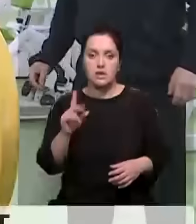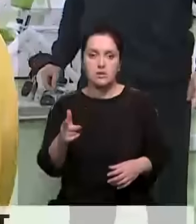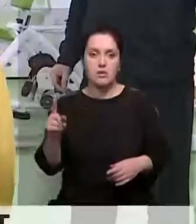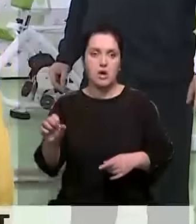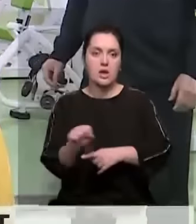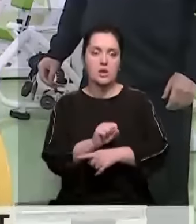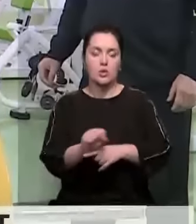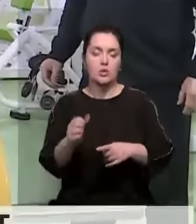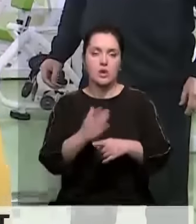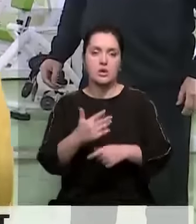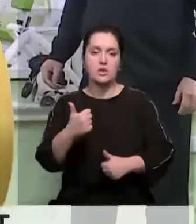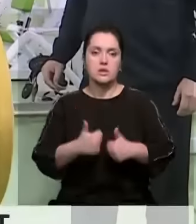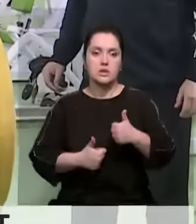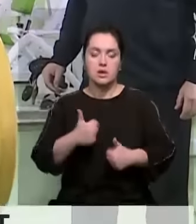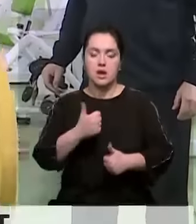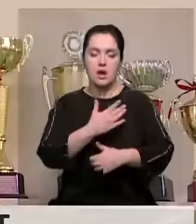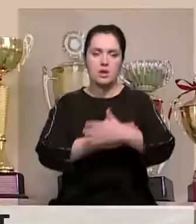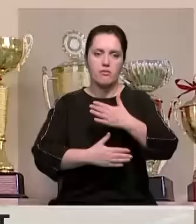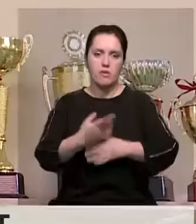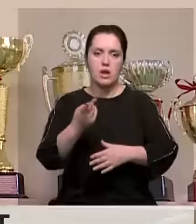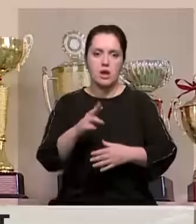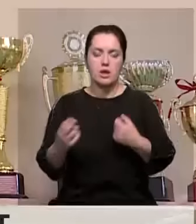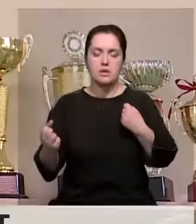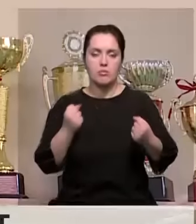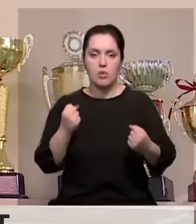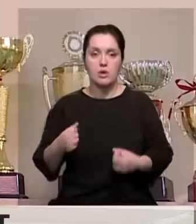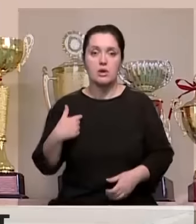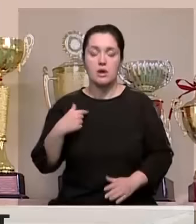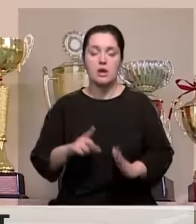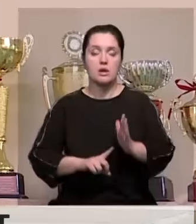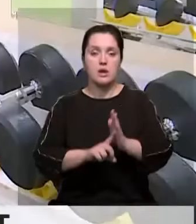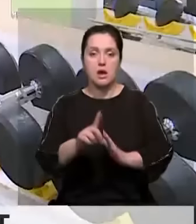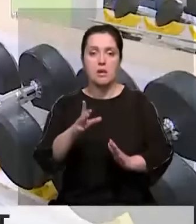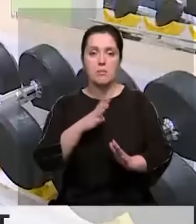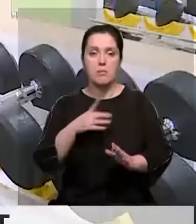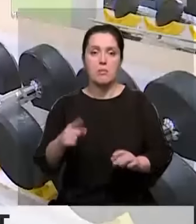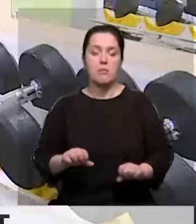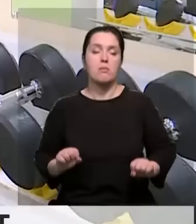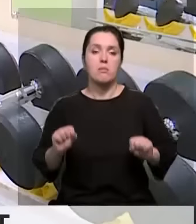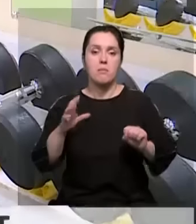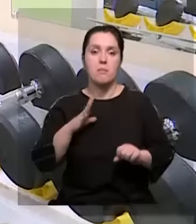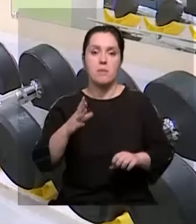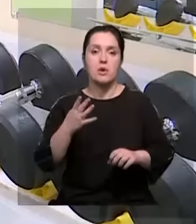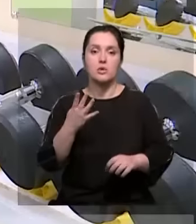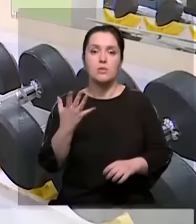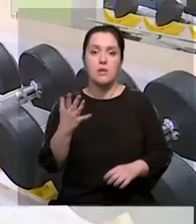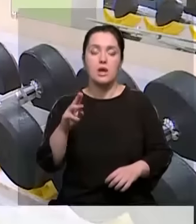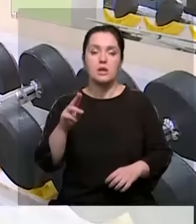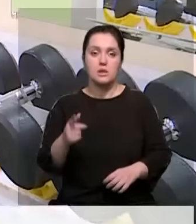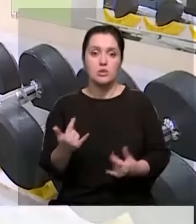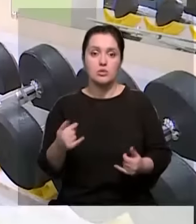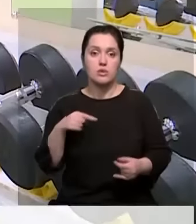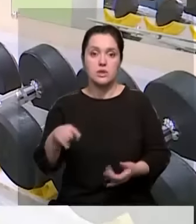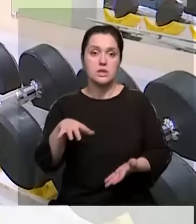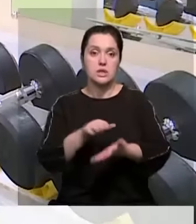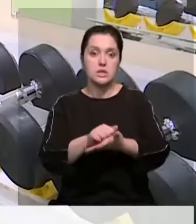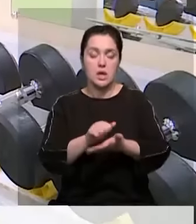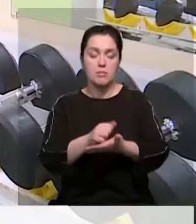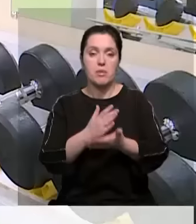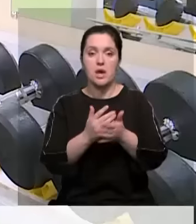рекорды на соревнованиях в параспорте. Когда я начинал, я поднимал 45 килограммов, потом начал здесь заниматься, уже